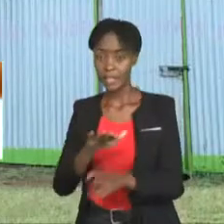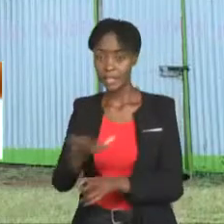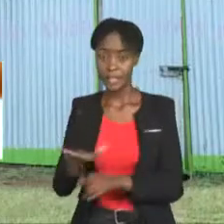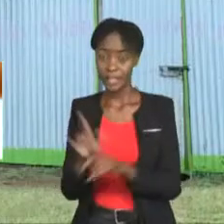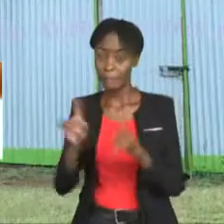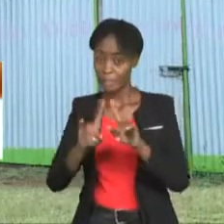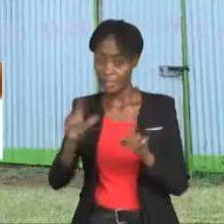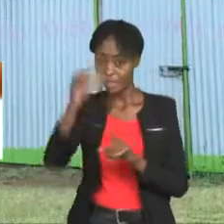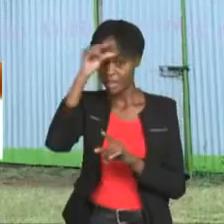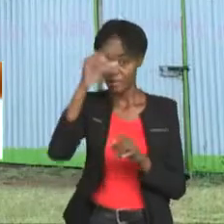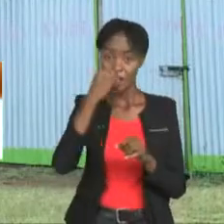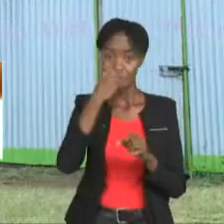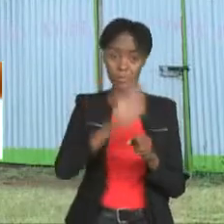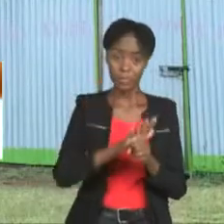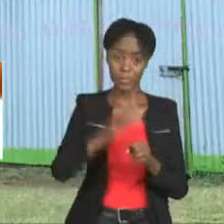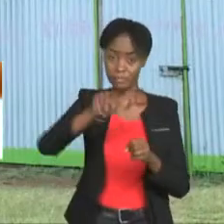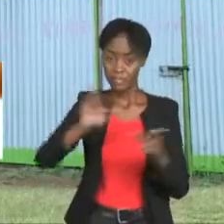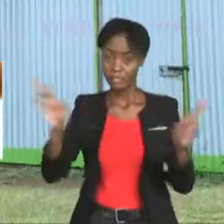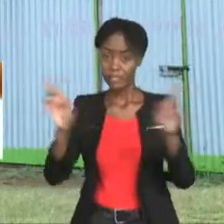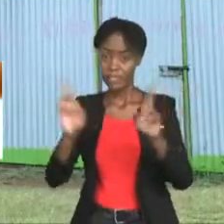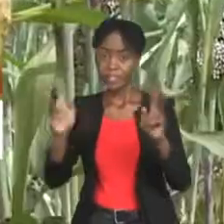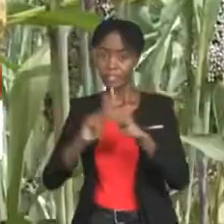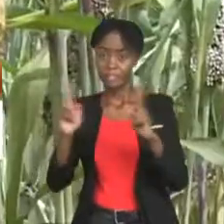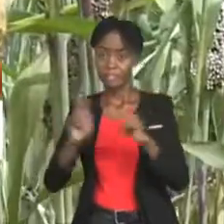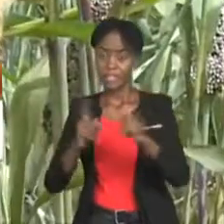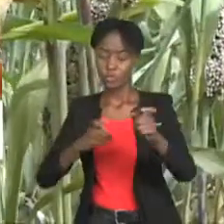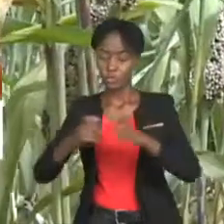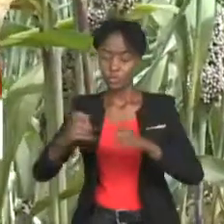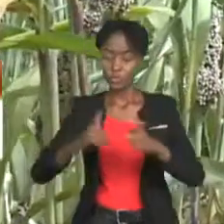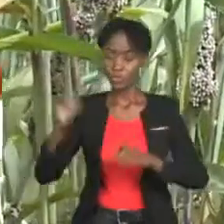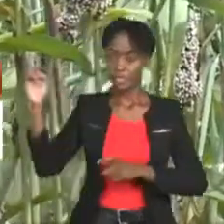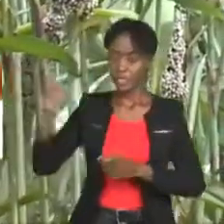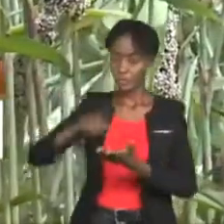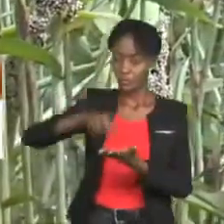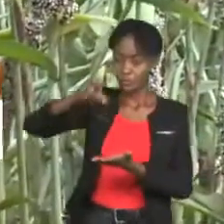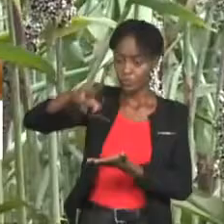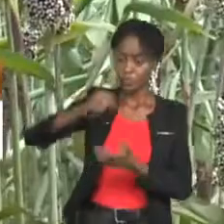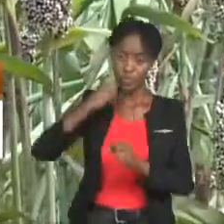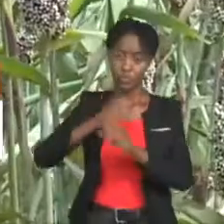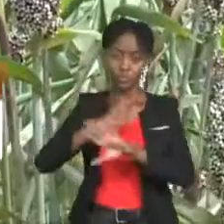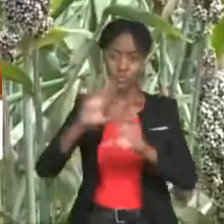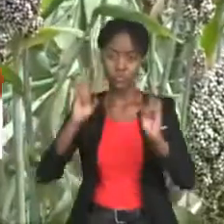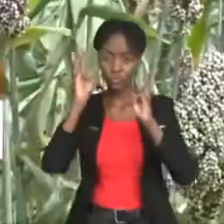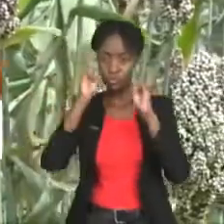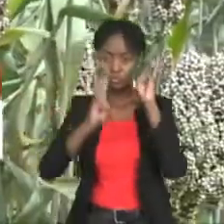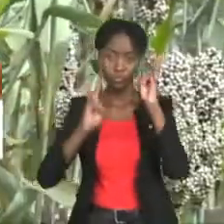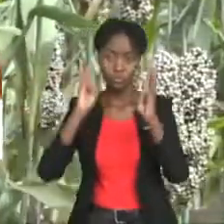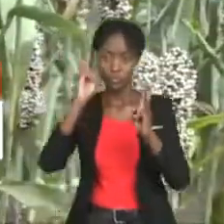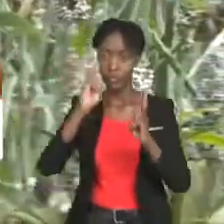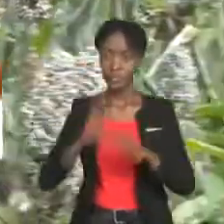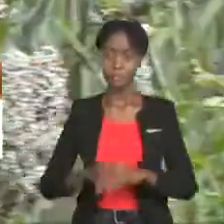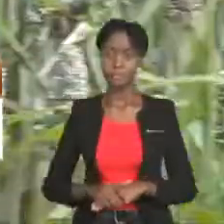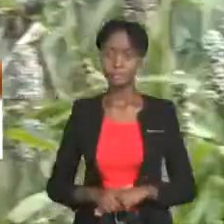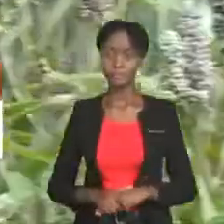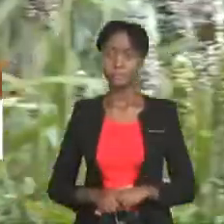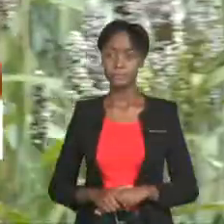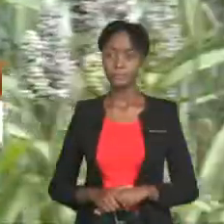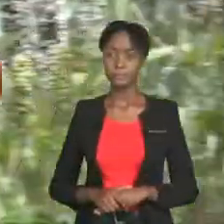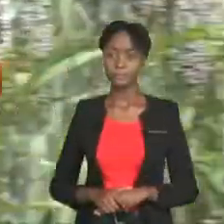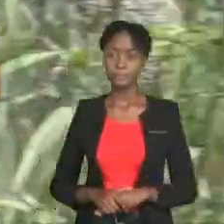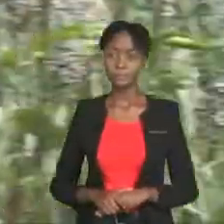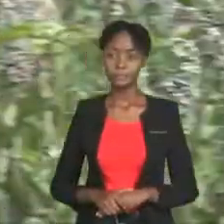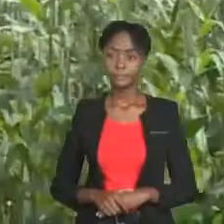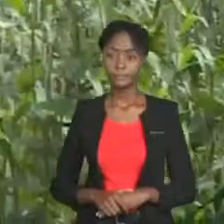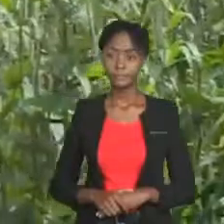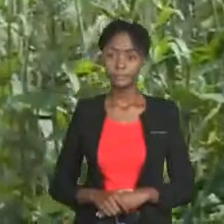kwamba imejiandaa vilivyo kukabiliana na nzige na hawafai kuwa na wasiwasi. David Kagina, Switch